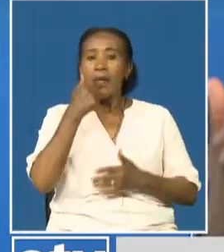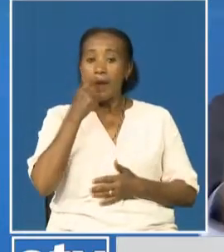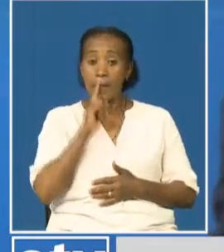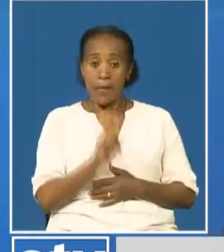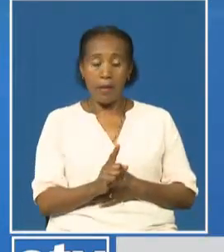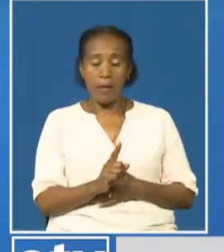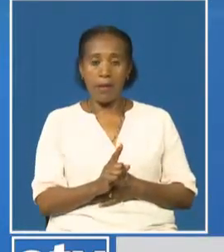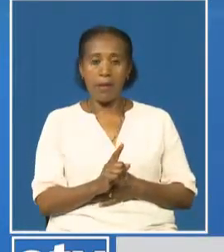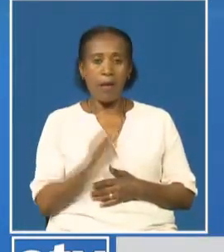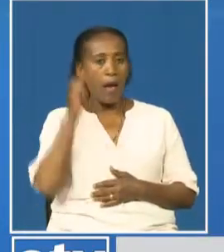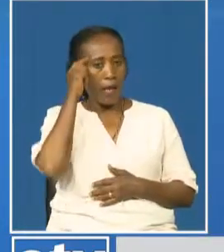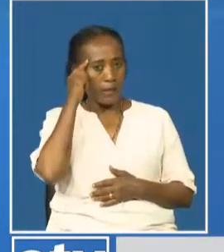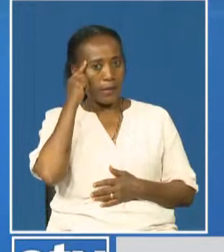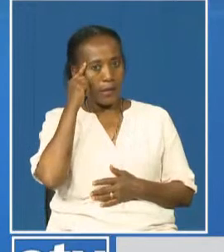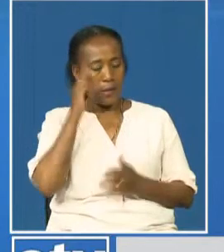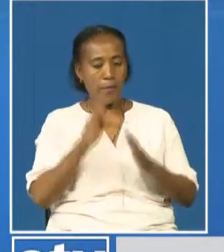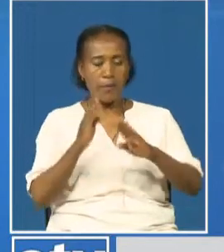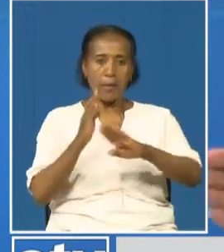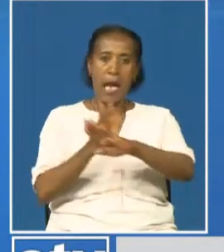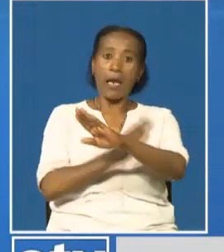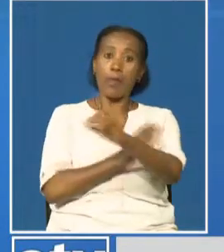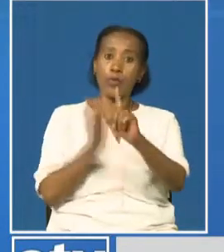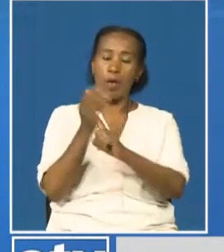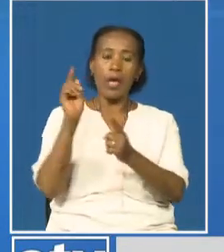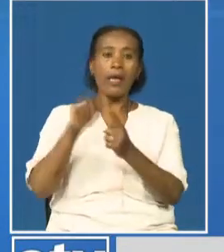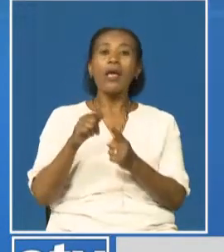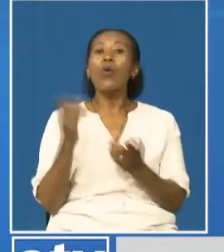የሚል አሰሳሰብ ያዳብሩና ይሄ ወደ